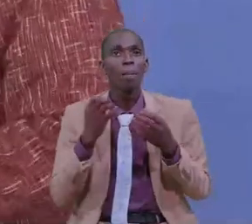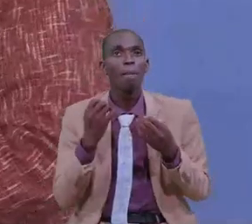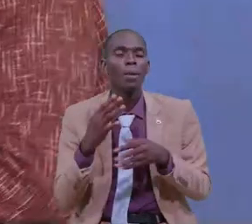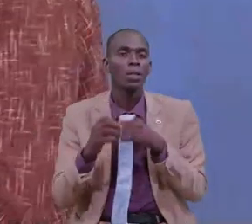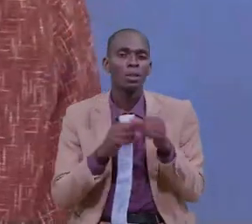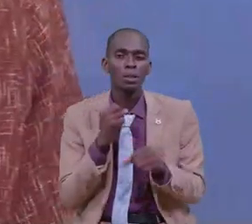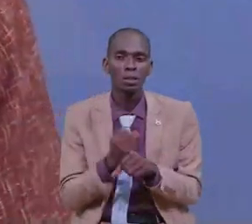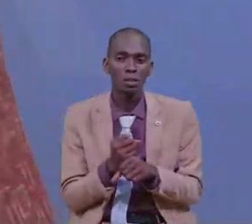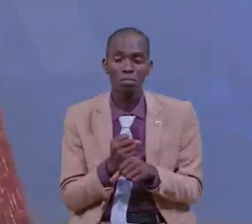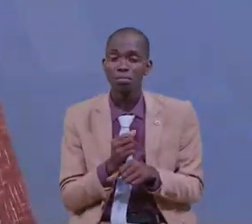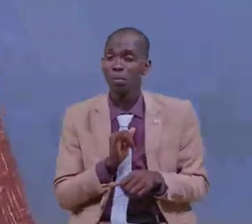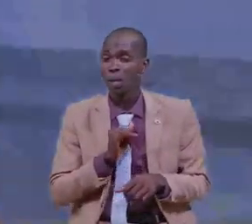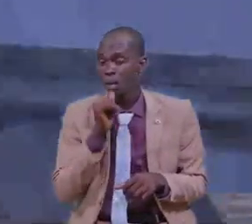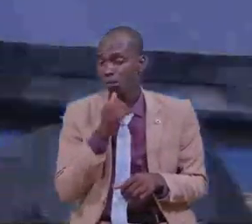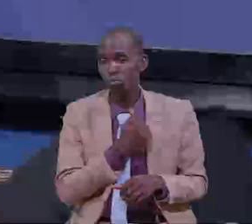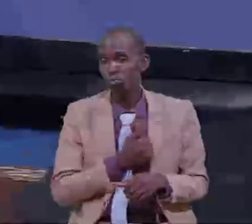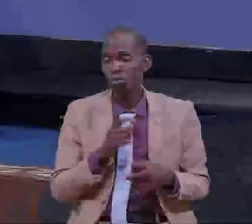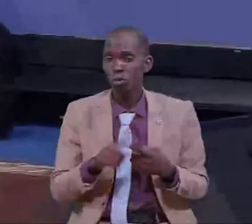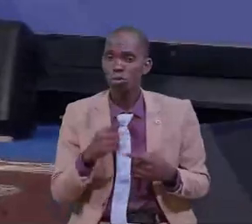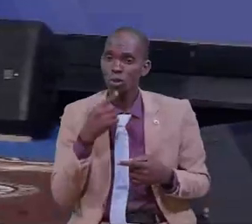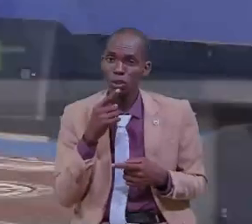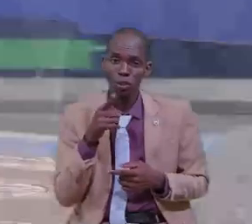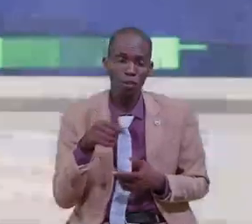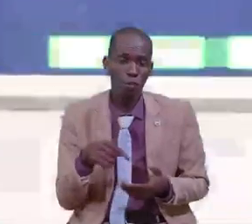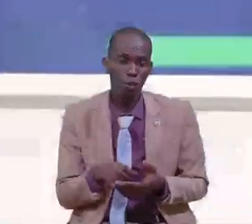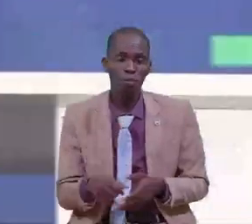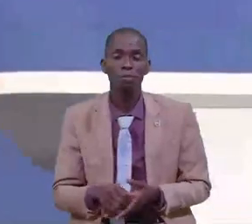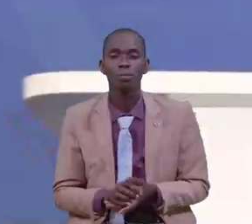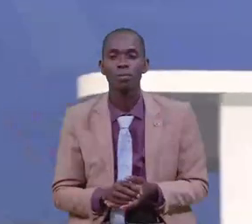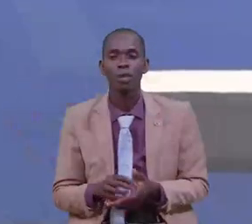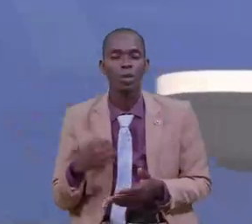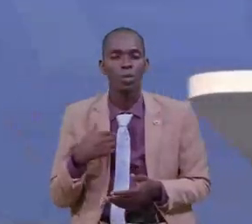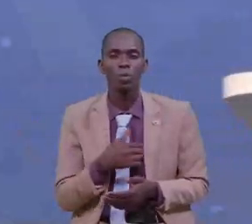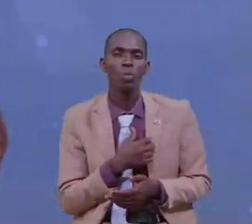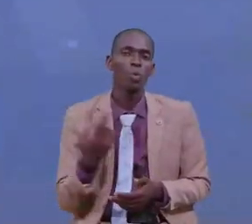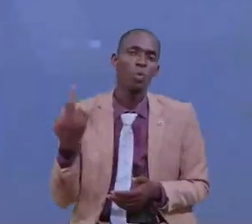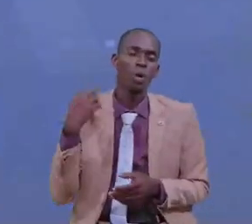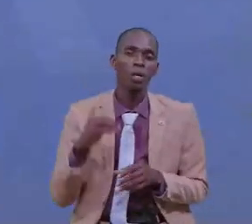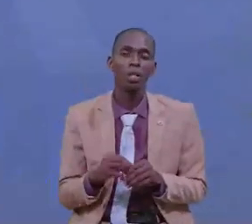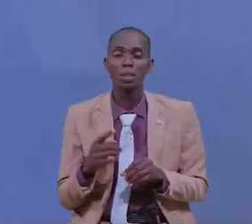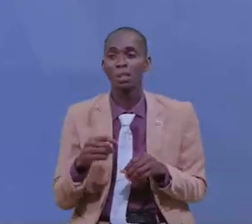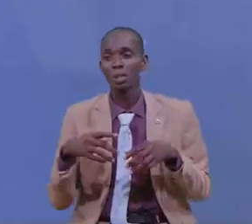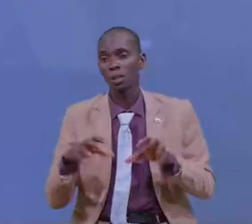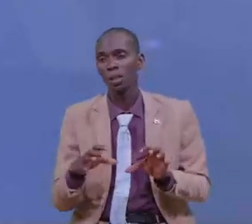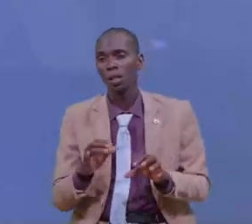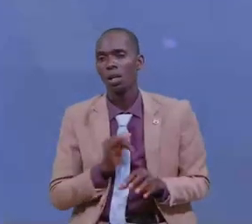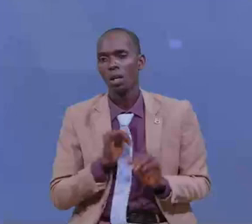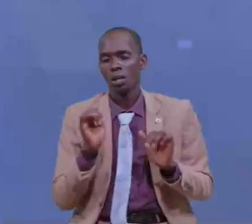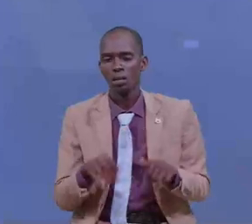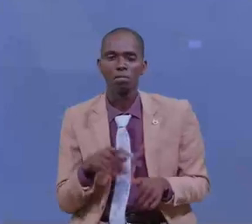Il y a cela quelques années. Je suis désolé de vous dire ça. Nous étions en classe.